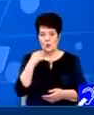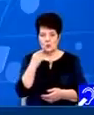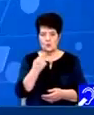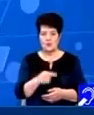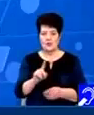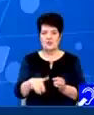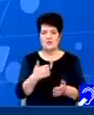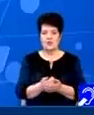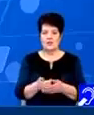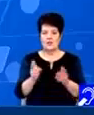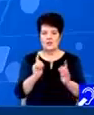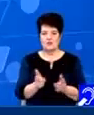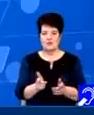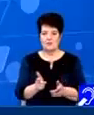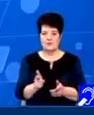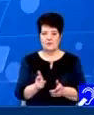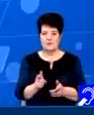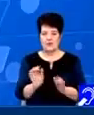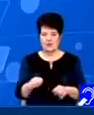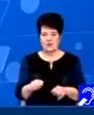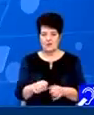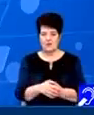rusului în general, nu acceptă